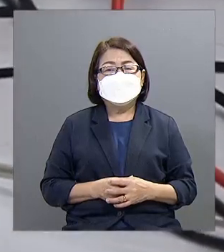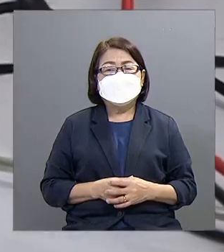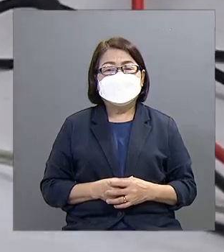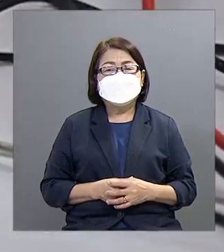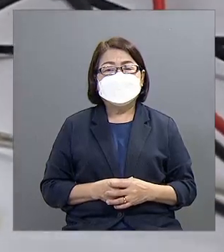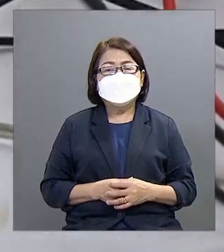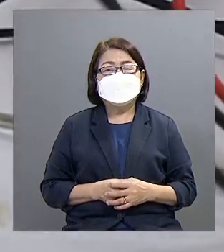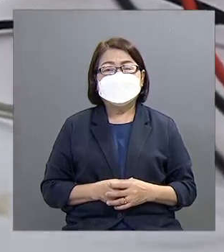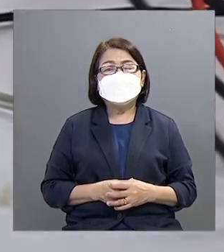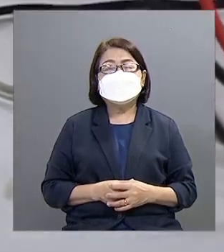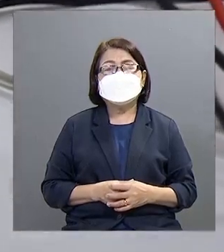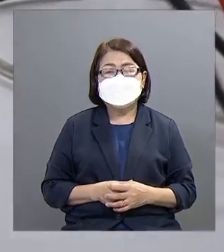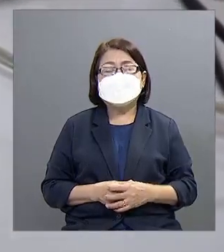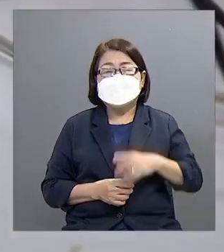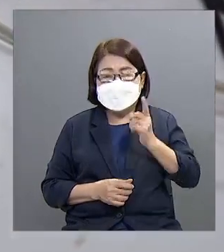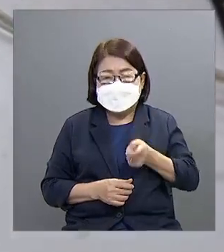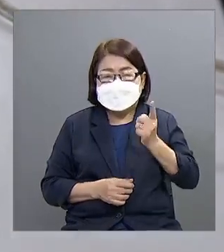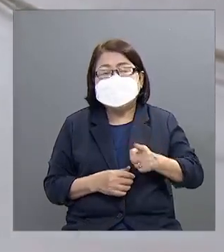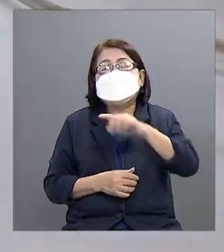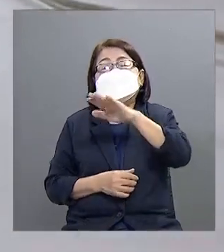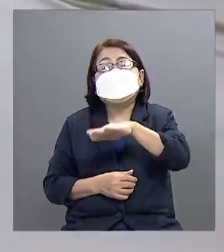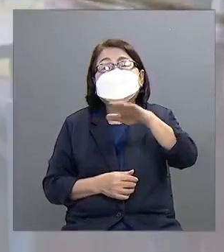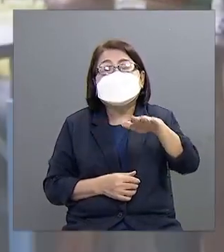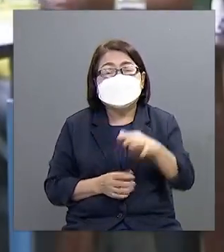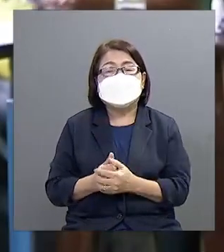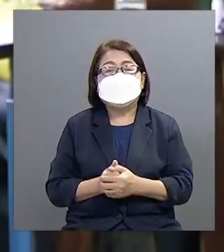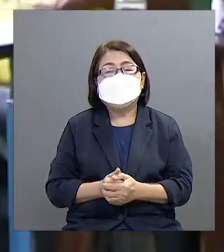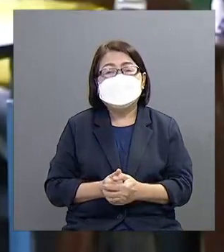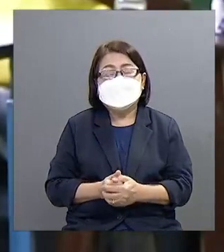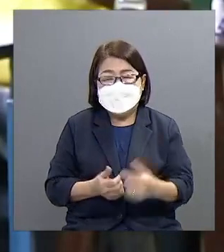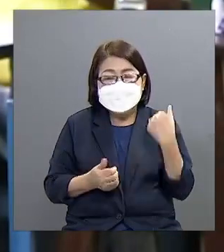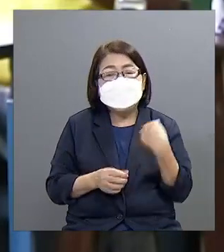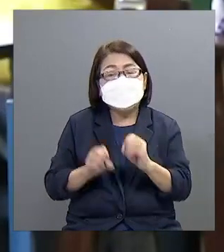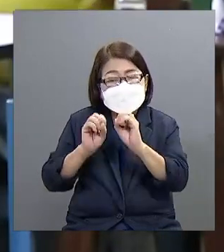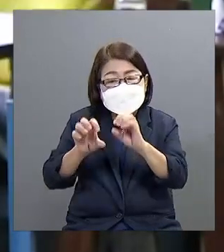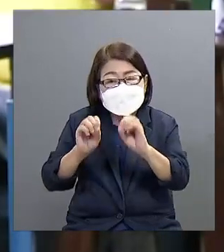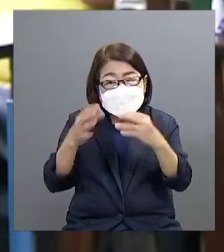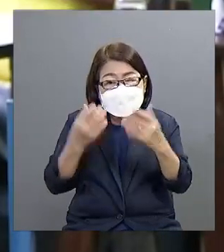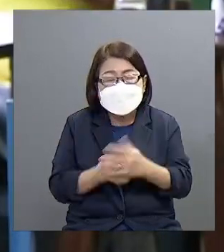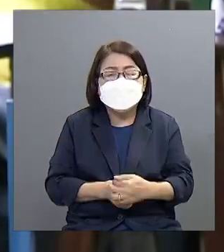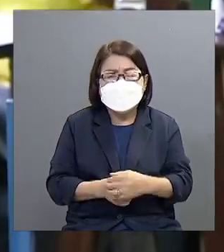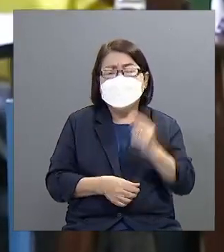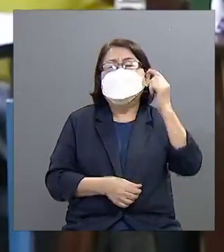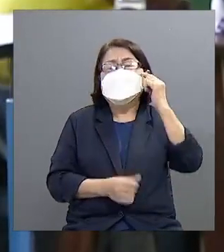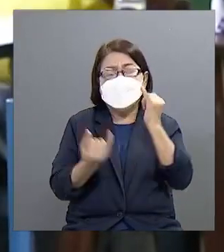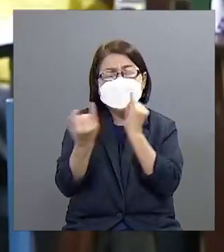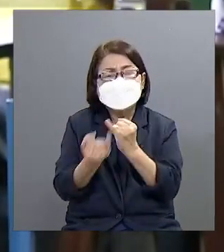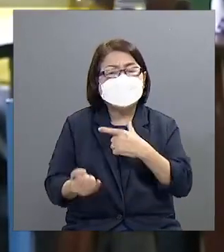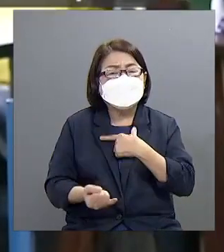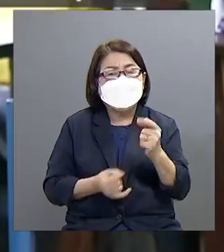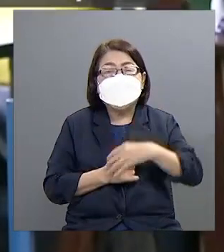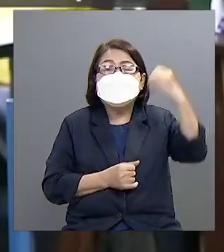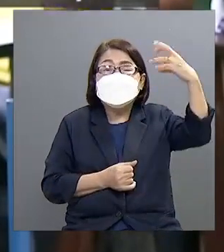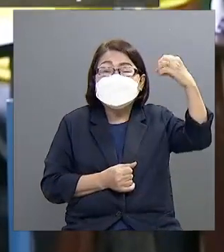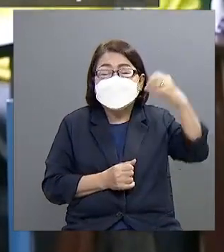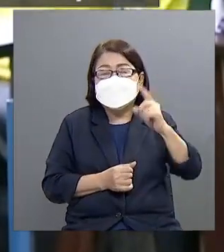เรียกว่าเด็กๆเนี่ยเขาเรียนมาเขารู้ในทางที่เขาถนัดไม่ว่าจะเป็นไฟฟ้าเขาก็จะรู้ว่าจะต้องเดินไฟเท่า